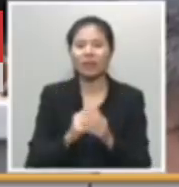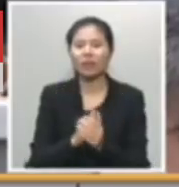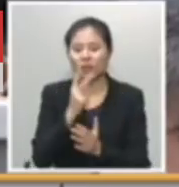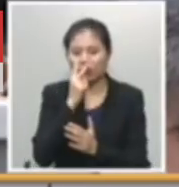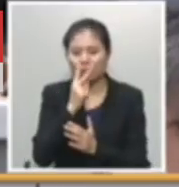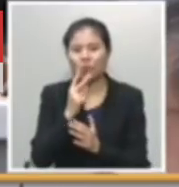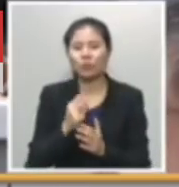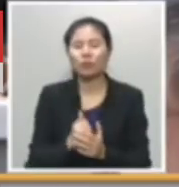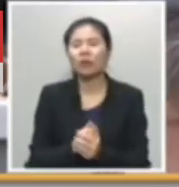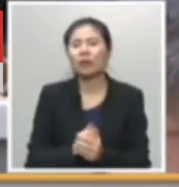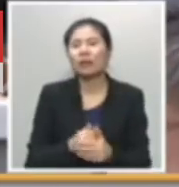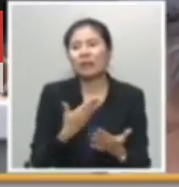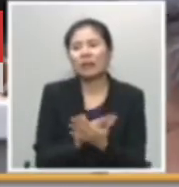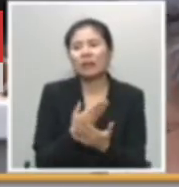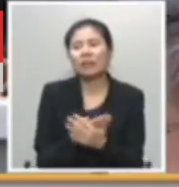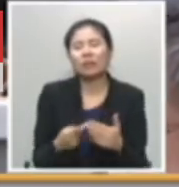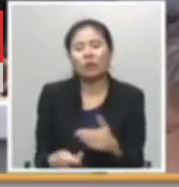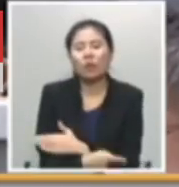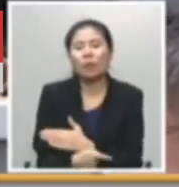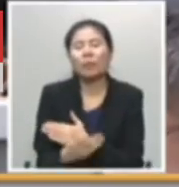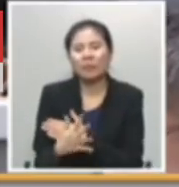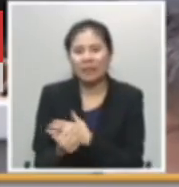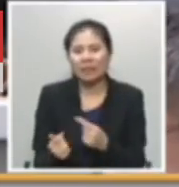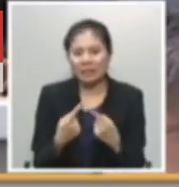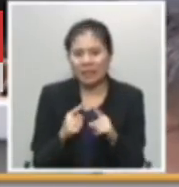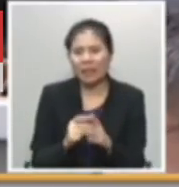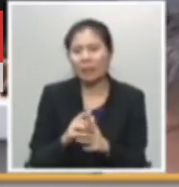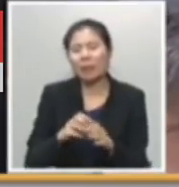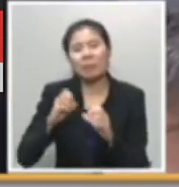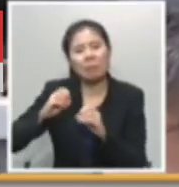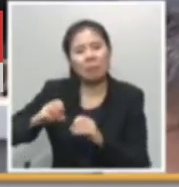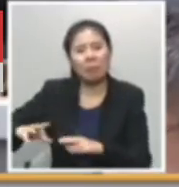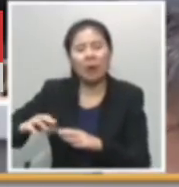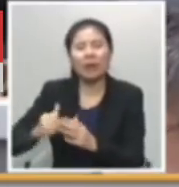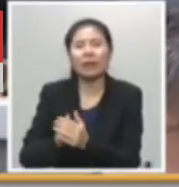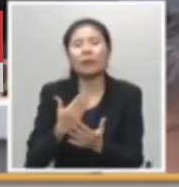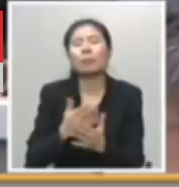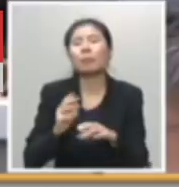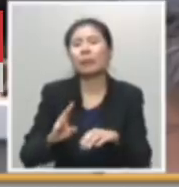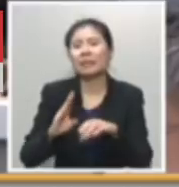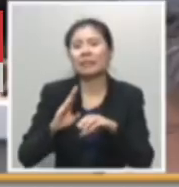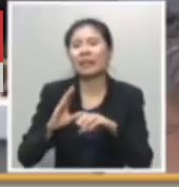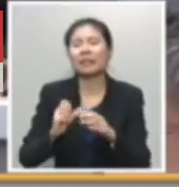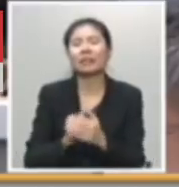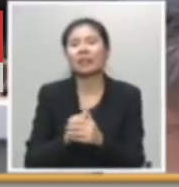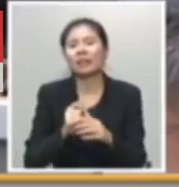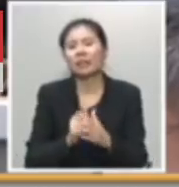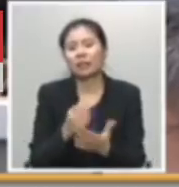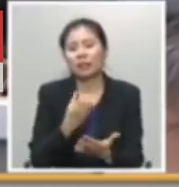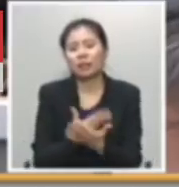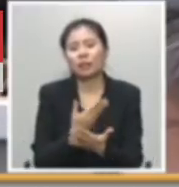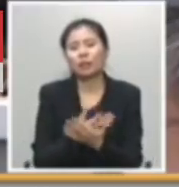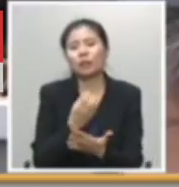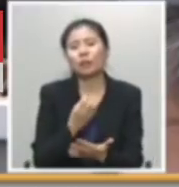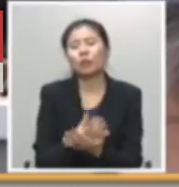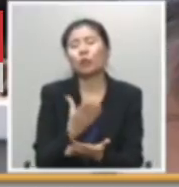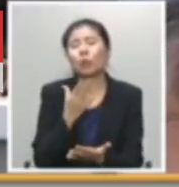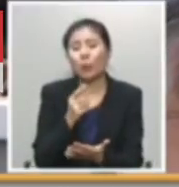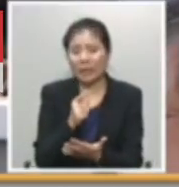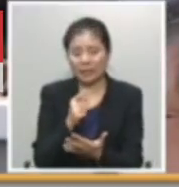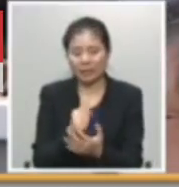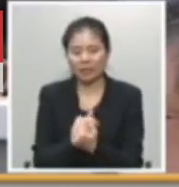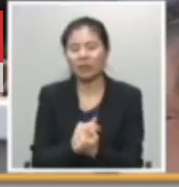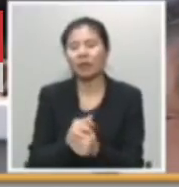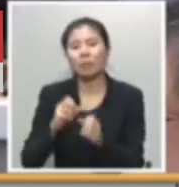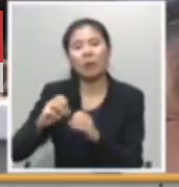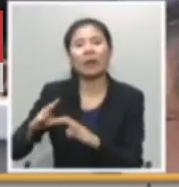ไม่มีคอร์รัปชันนะเอ๊แต่ทำไมปล่อยคอร์รัปชันเยอะแยะไปหมดเลยหนักที่สุดเลยเดี๋ยวแฉตัวเลขให้ดูนะครับแน่จริงบอกมานี่ผมเต